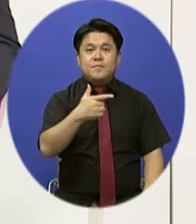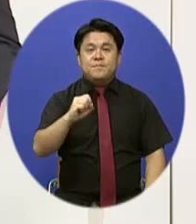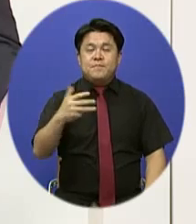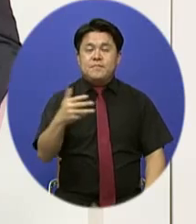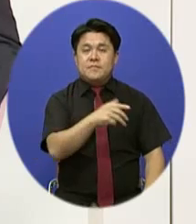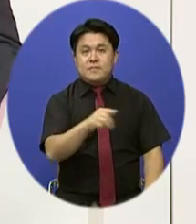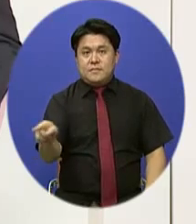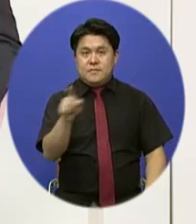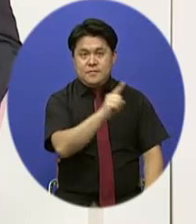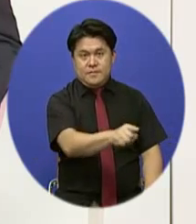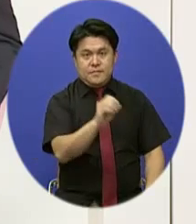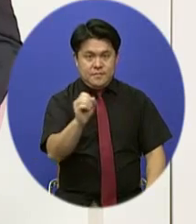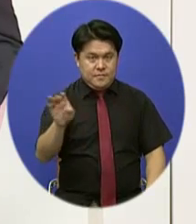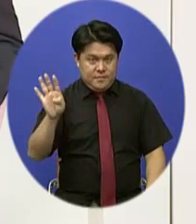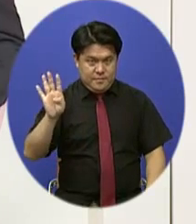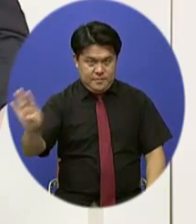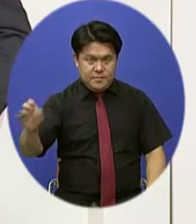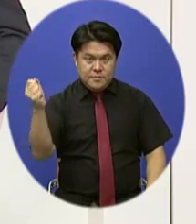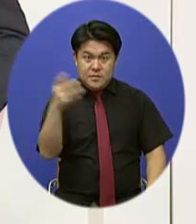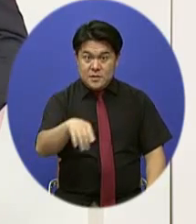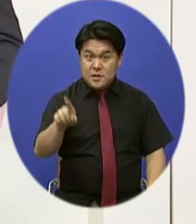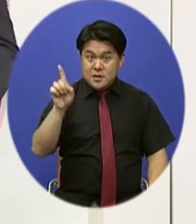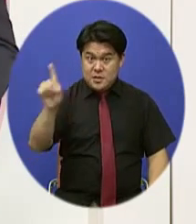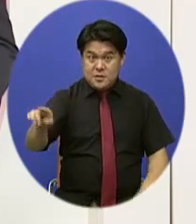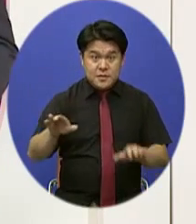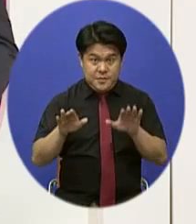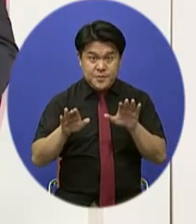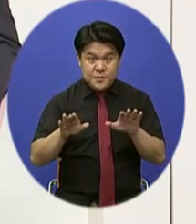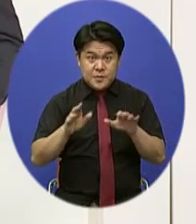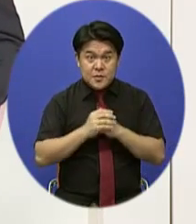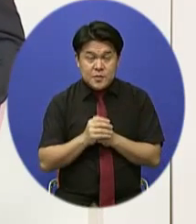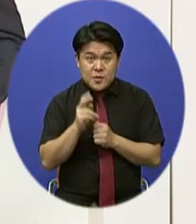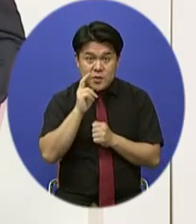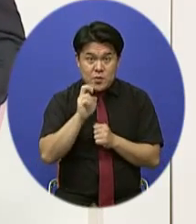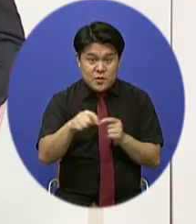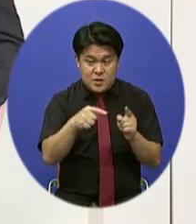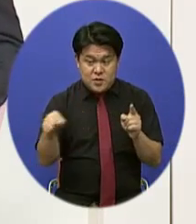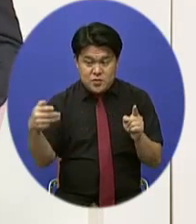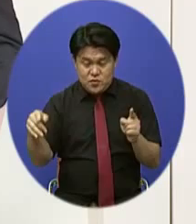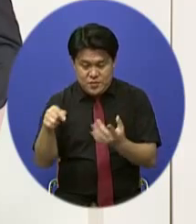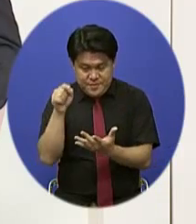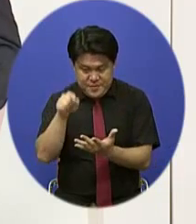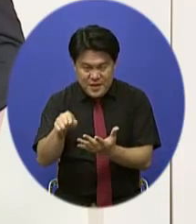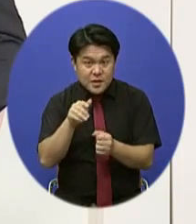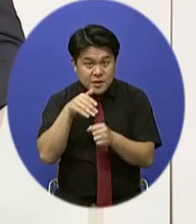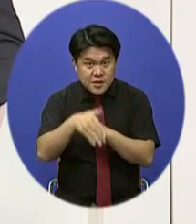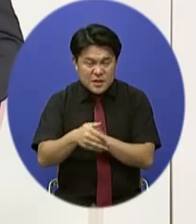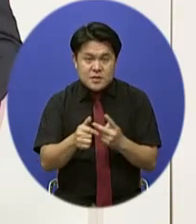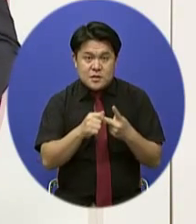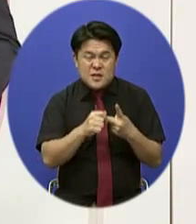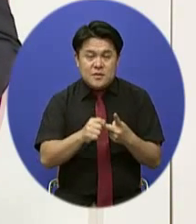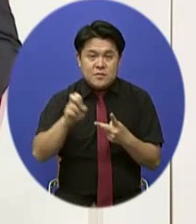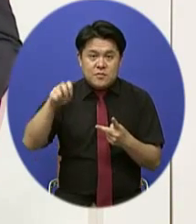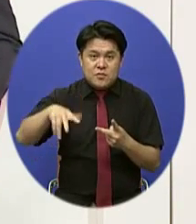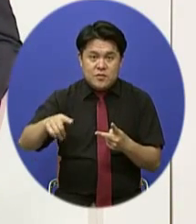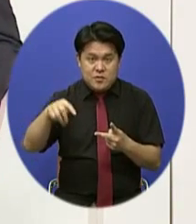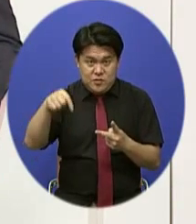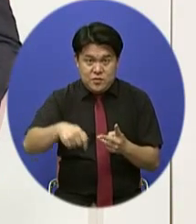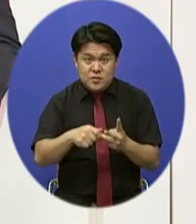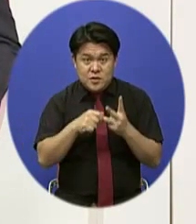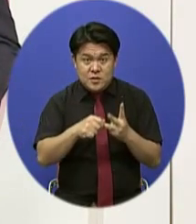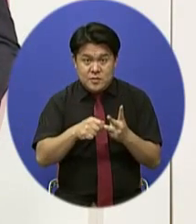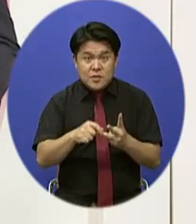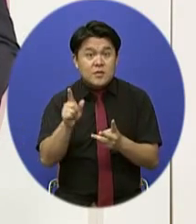060-608-1004번에 오셔서 1번 지정곡 노래 부르기, 2번 무반주 노래 부르기, 3번 인기상 투표, 4번 퀴즈